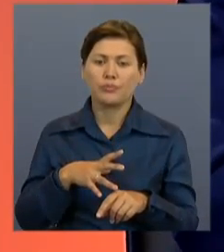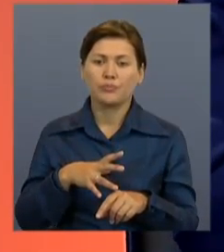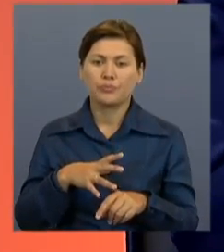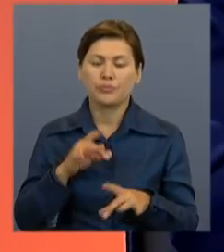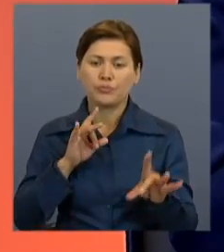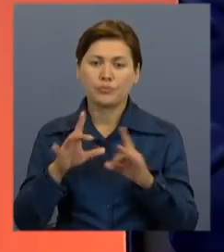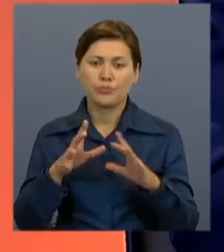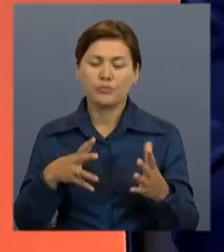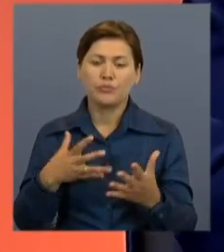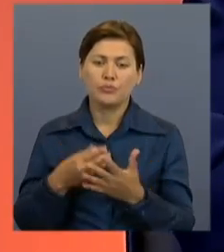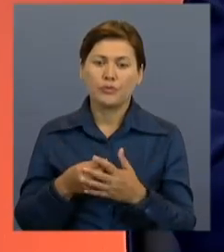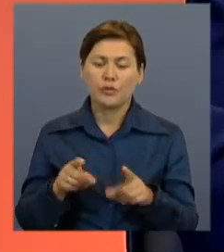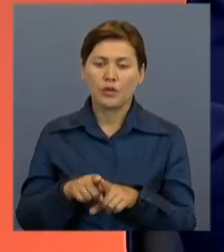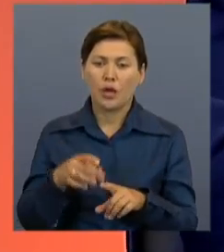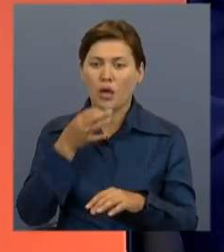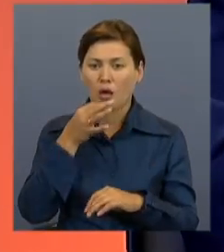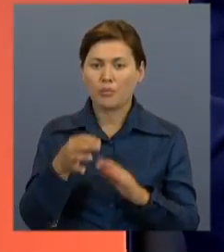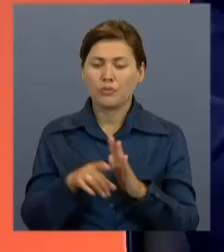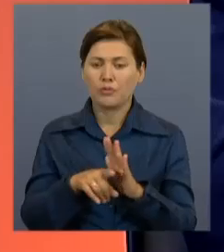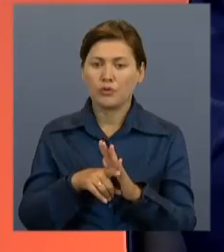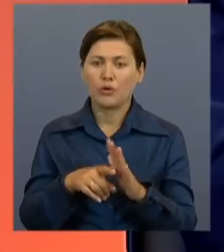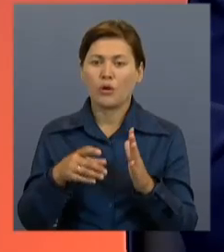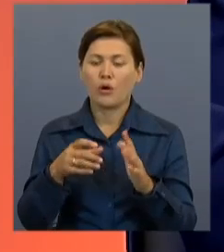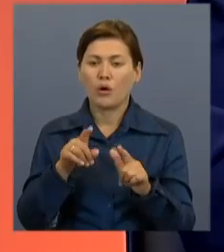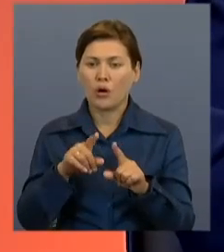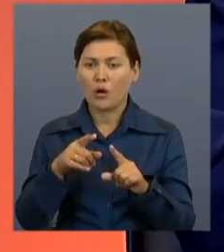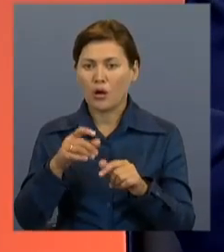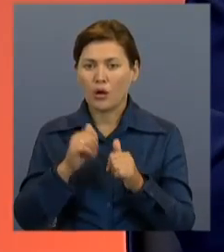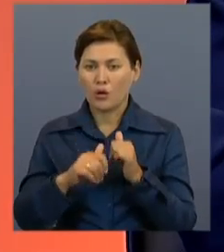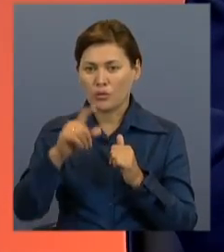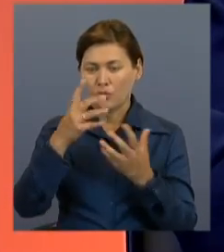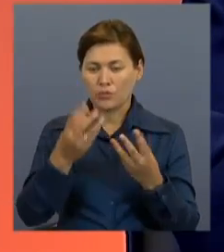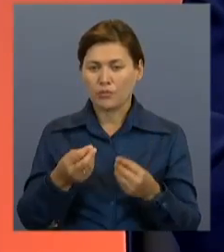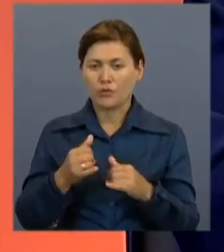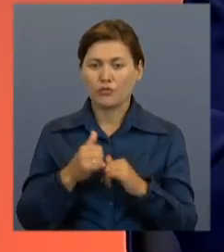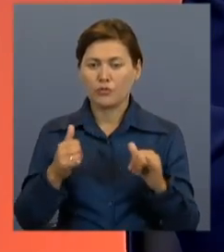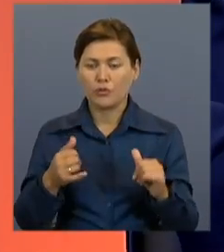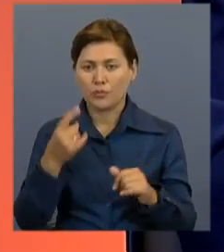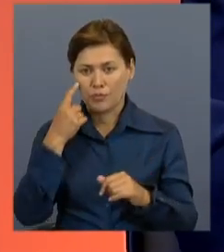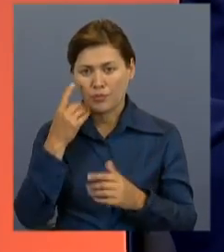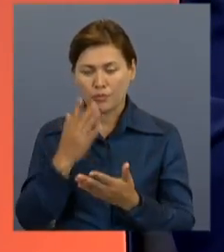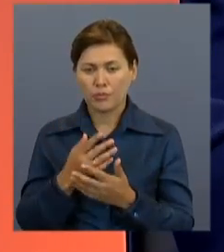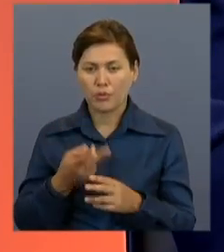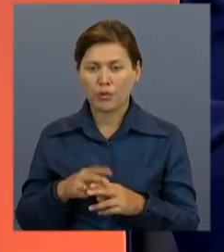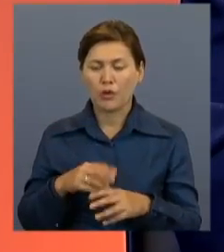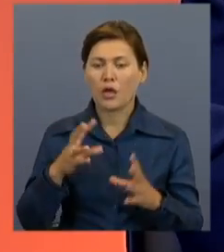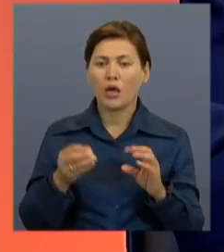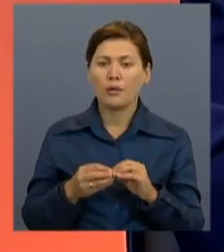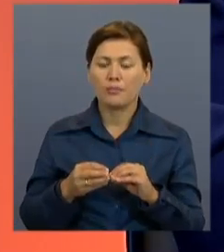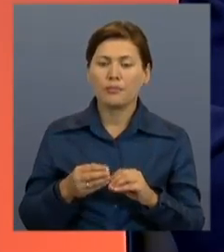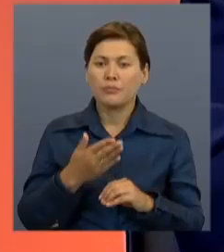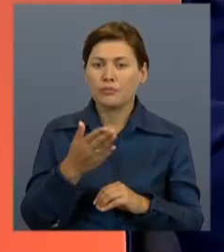жарна төлеушілердің тарапынан жауапкершіліктің күн өткен сайын, ай өткен сайын жоғарылап келе жатқандығын байқатады. Жалпы